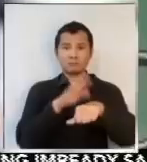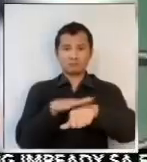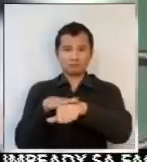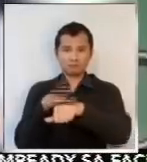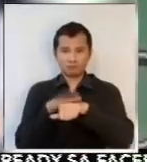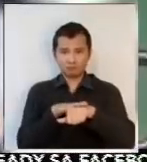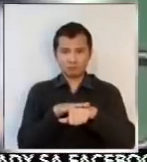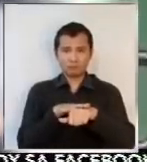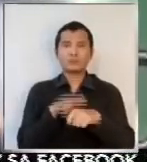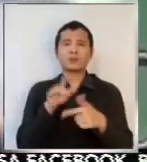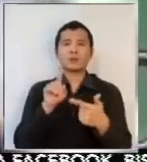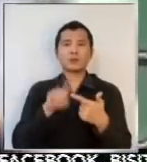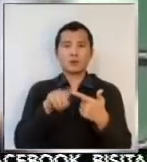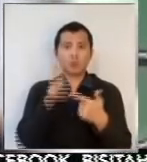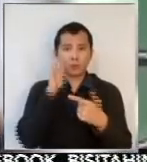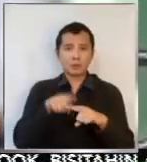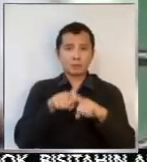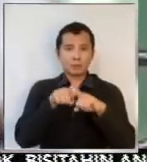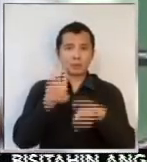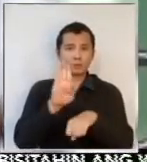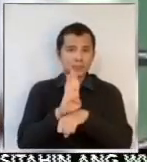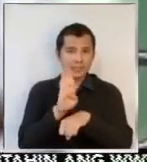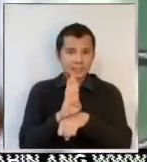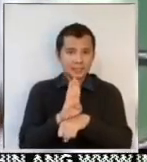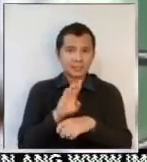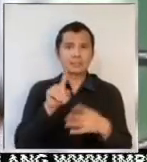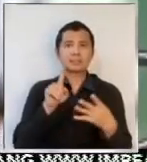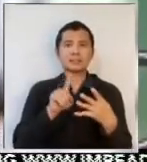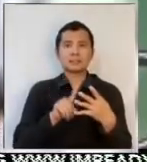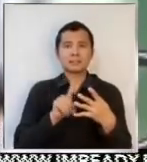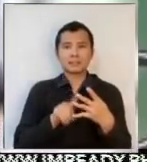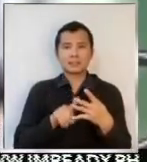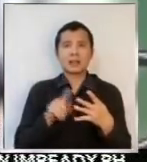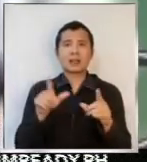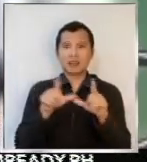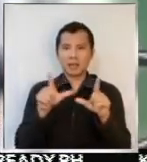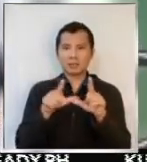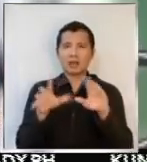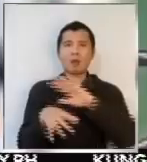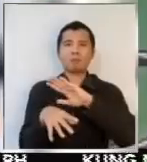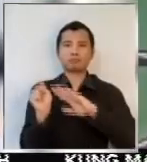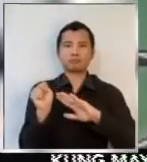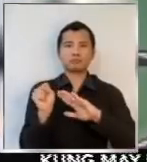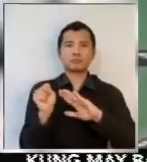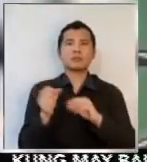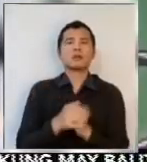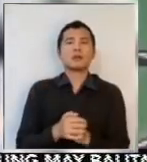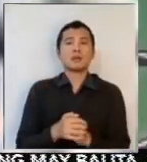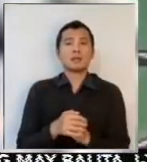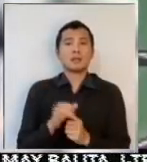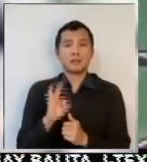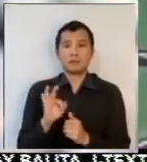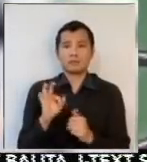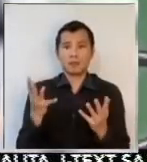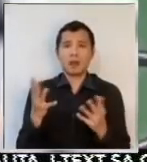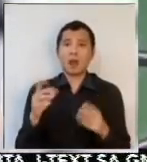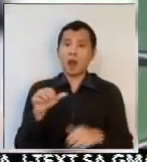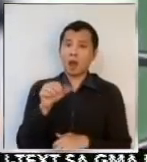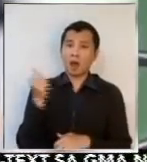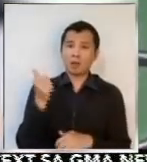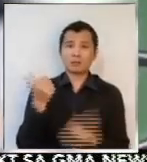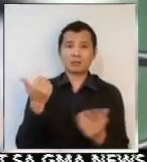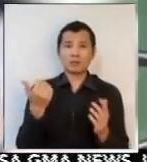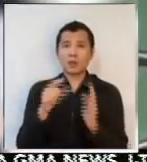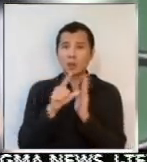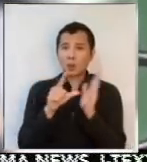suspend you. And the final would be revocation of your license. Aside from that, kung meron pang tatamaan na ibang batas, no, with regard to